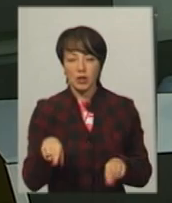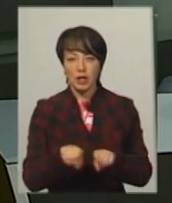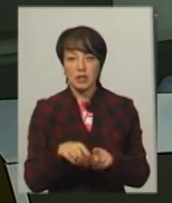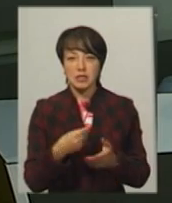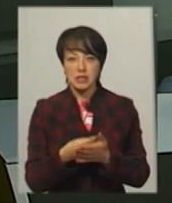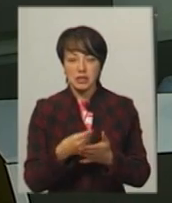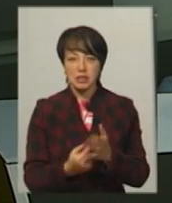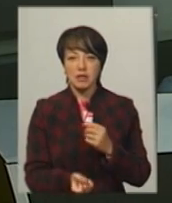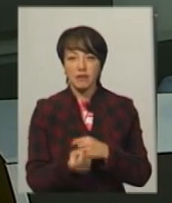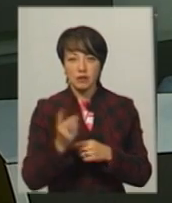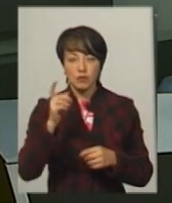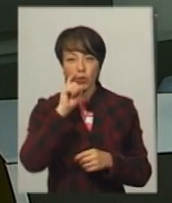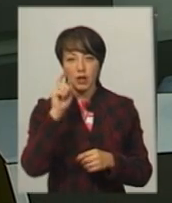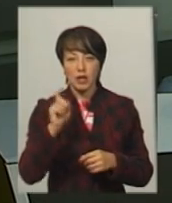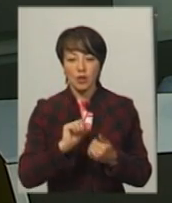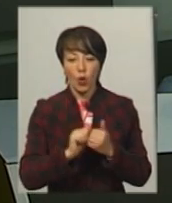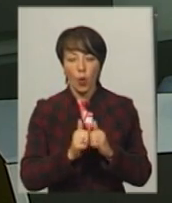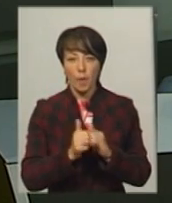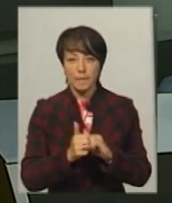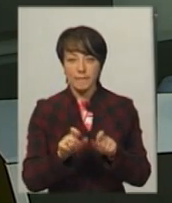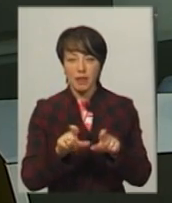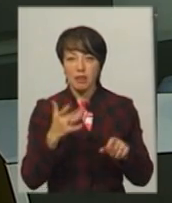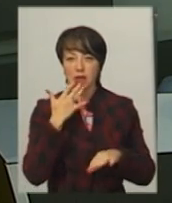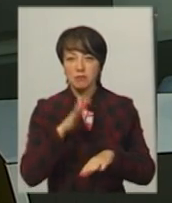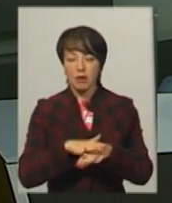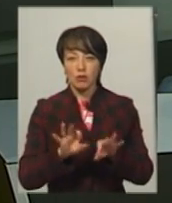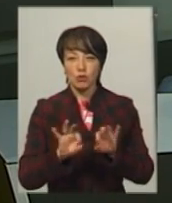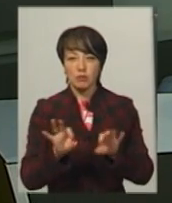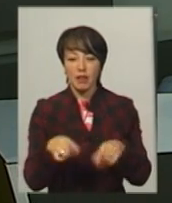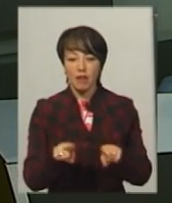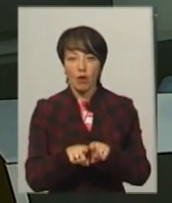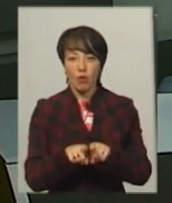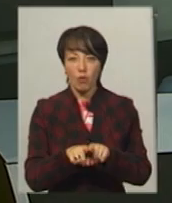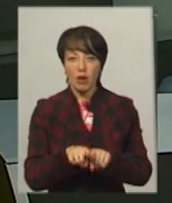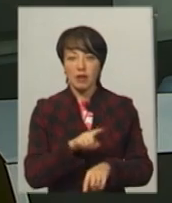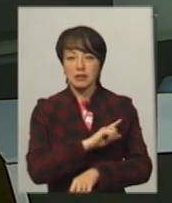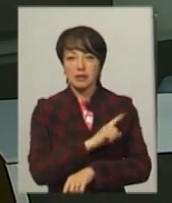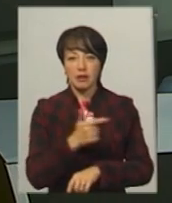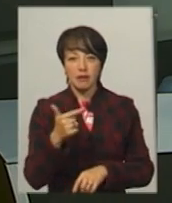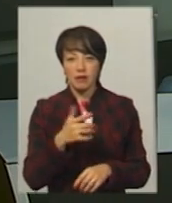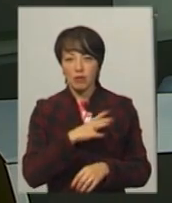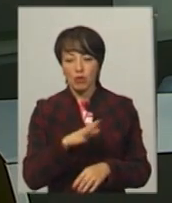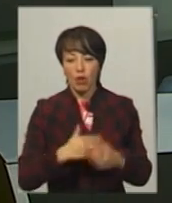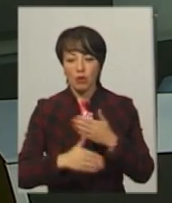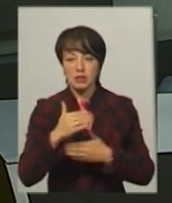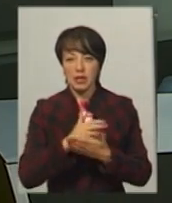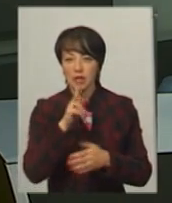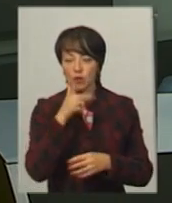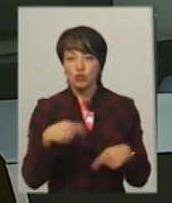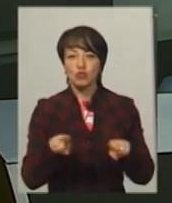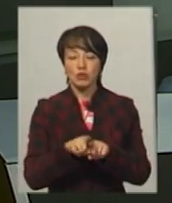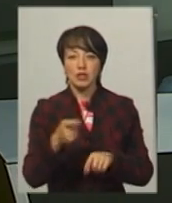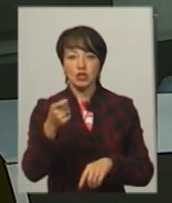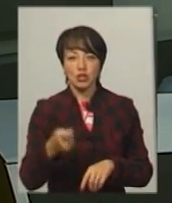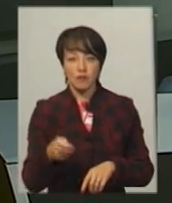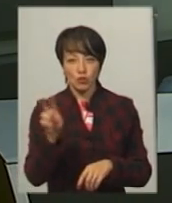на валюту з'явилися в українських обмінниках. У Нацбанку розповідають, такої міцної гривні не була останні 3 роки. Чому так